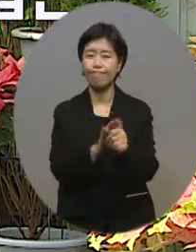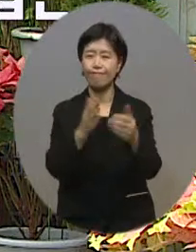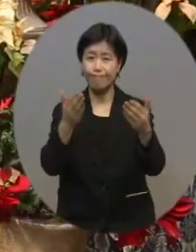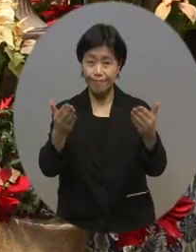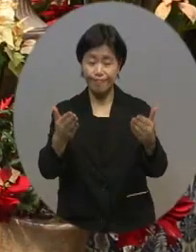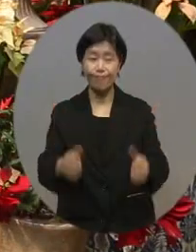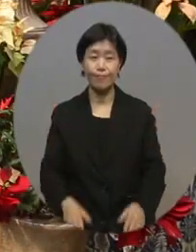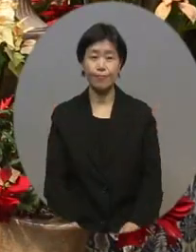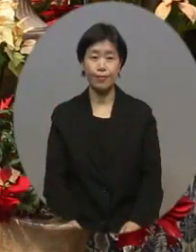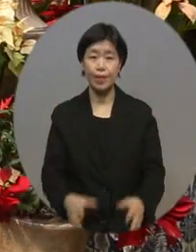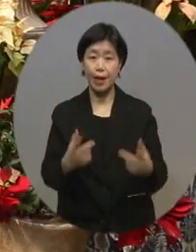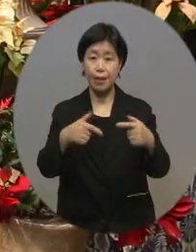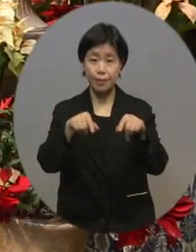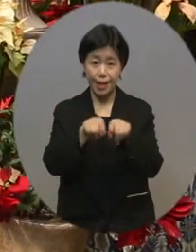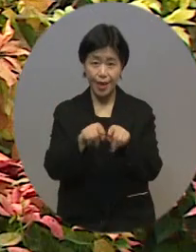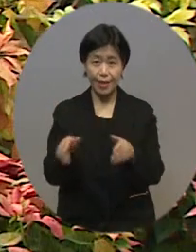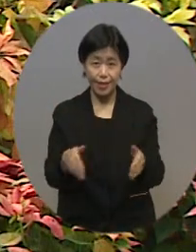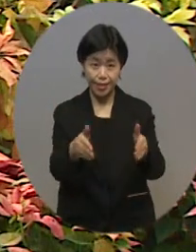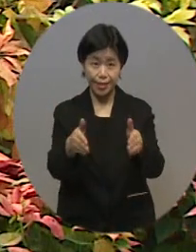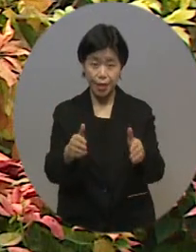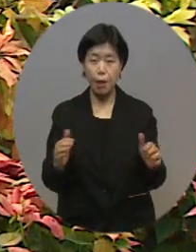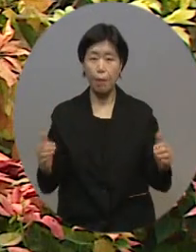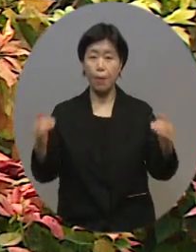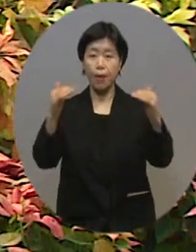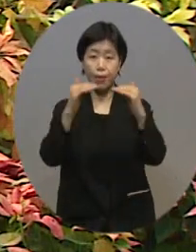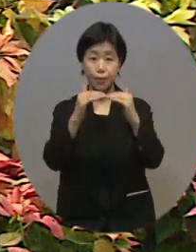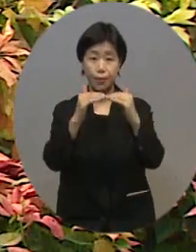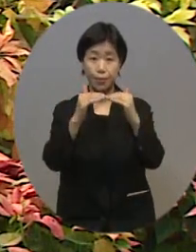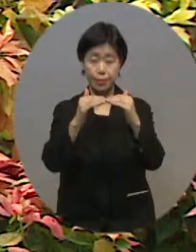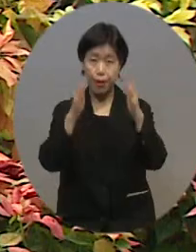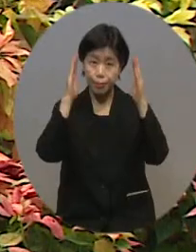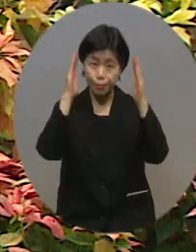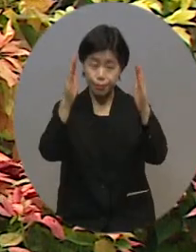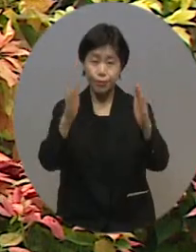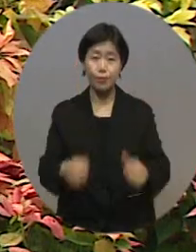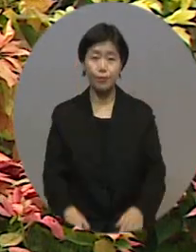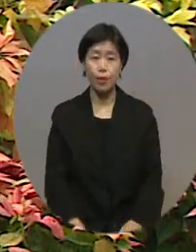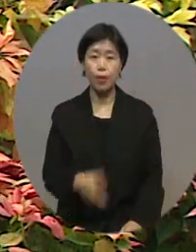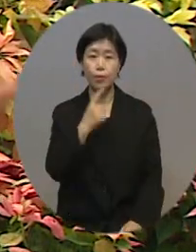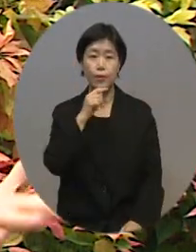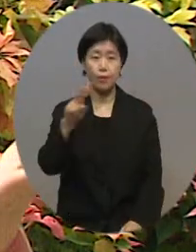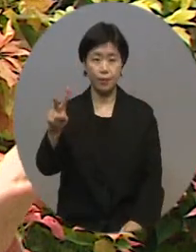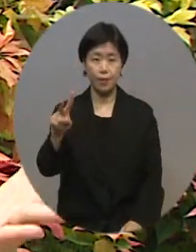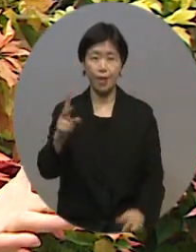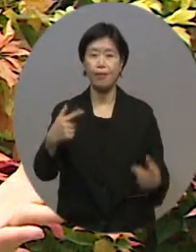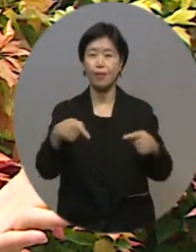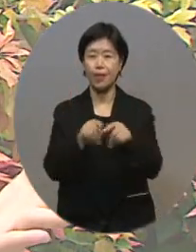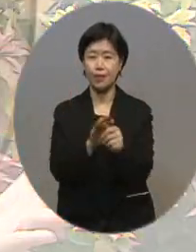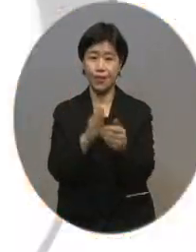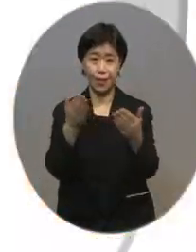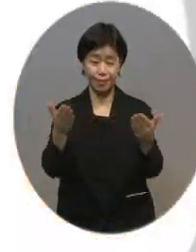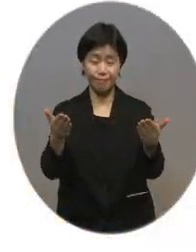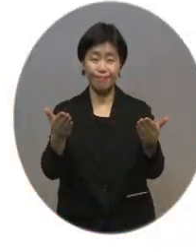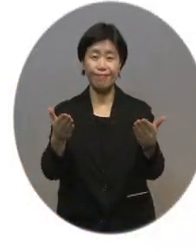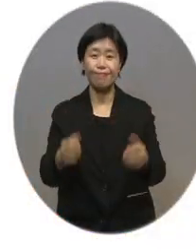달려나가겠습니다. 함께하는 길, 평등으로 함께 향하는 길, 복지TV와 함께하세요.